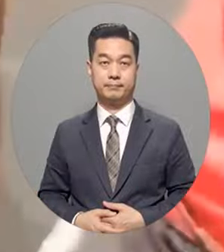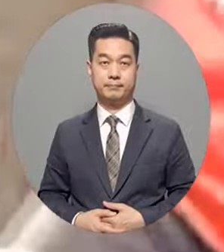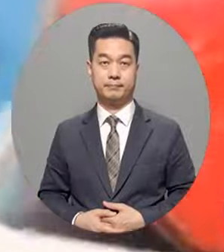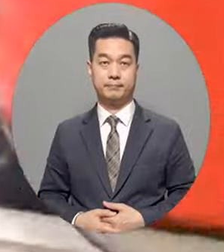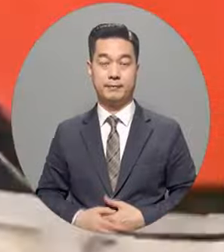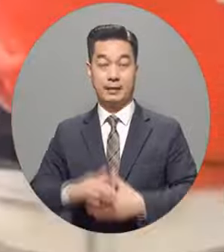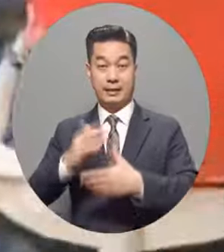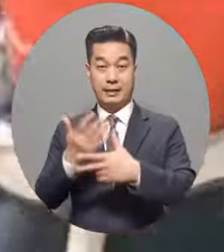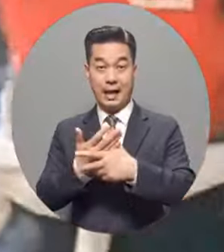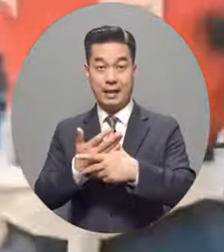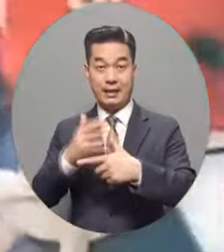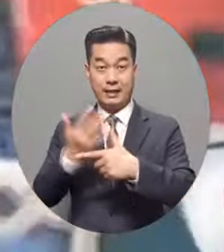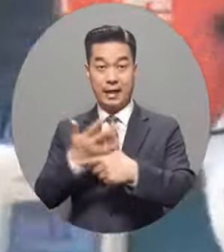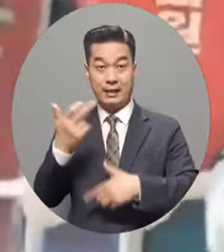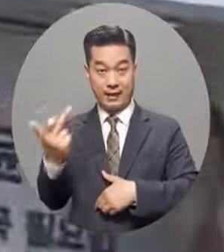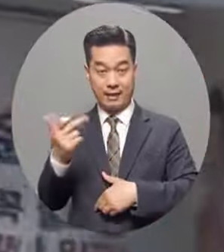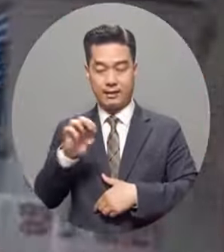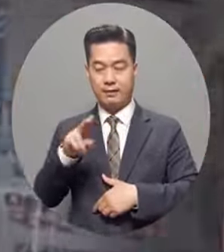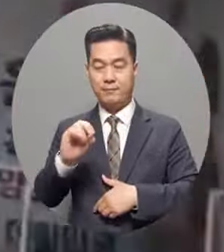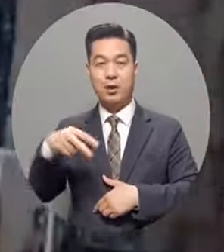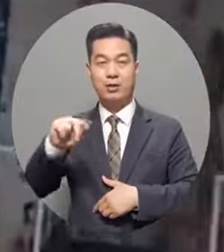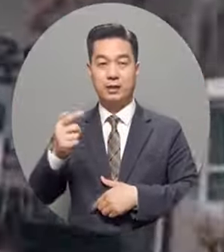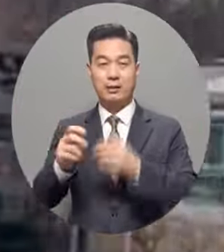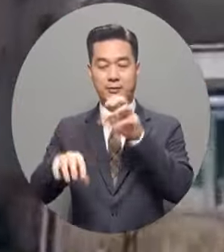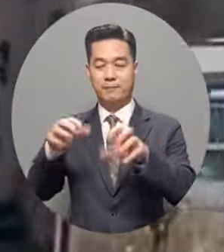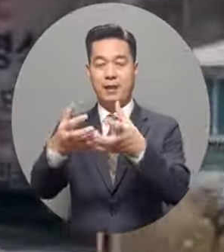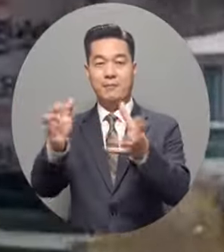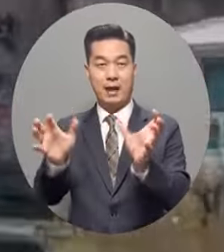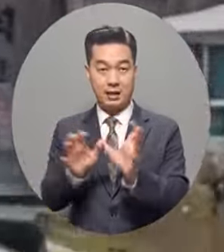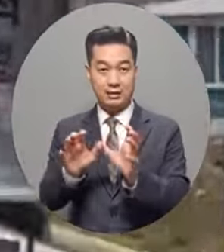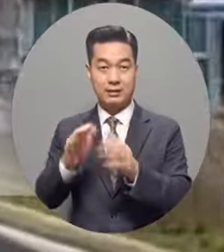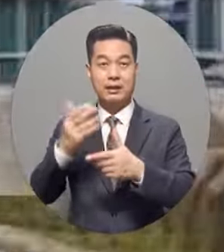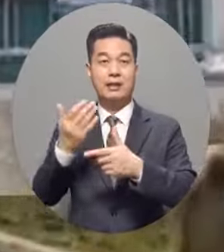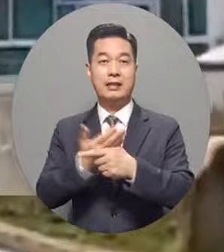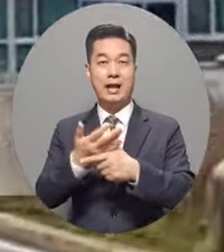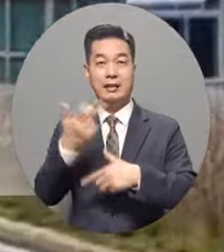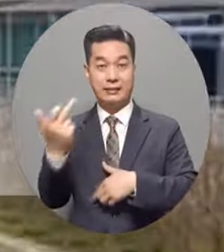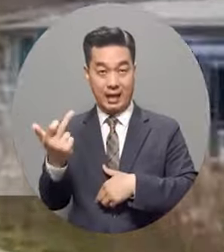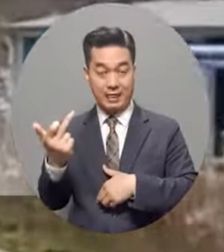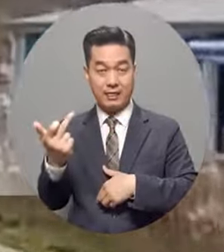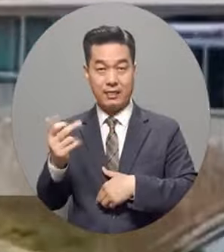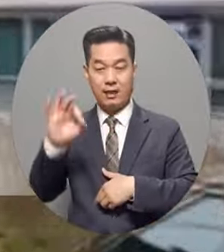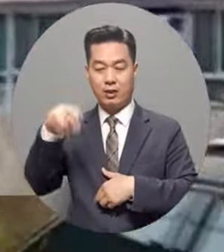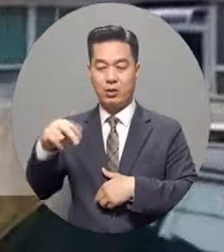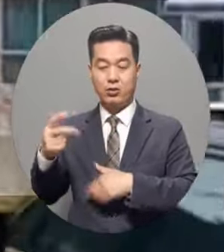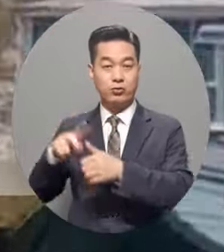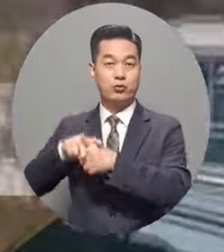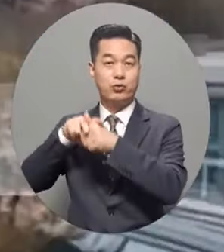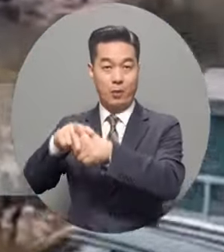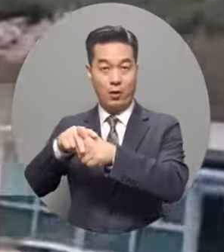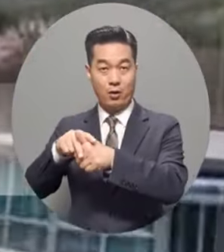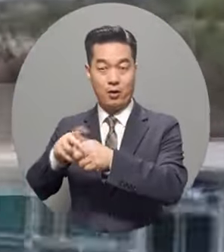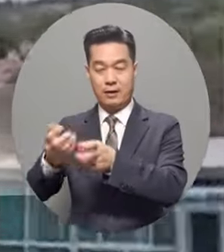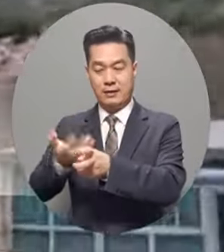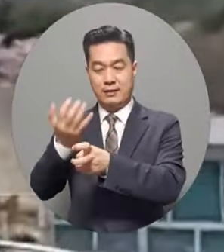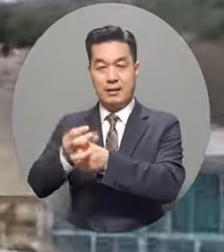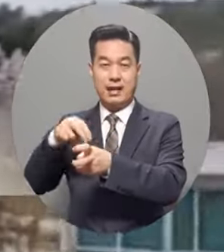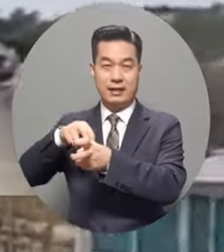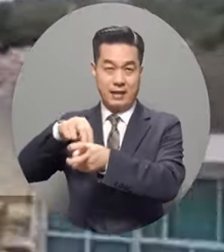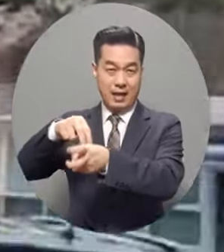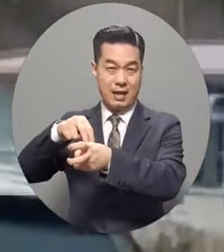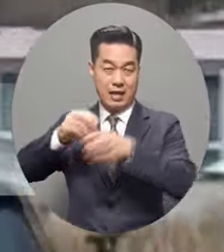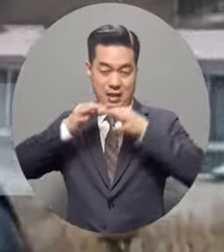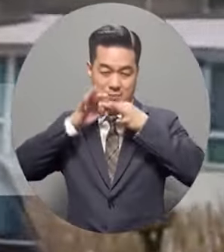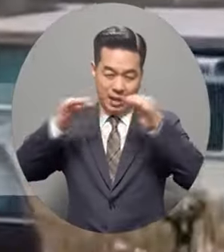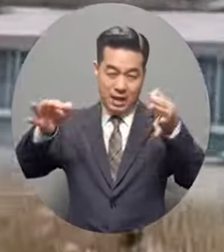양산시 하북면 평산마을. 양산시가 국민의힘 윤영석 후보가 차를 타고 유세를 벌입니다.